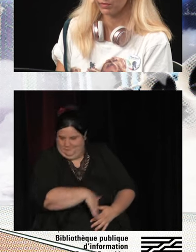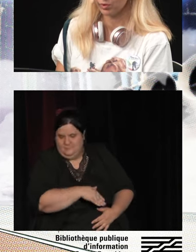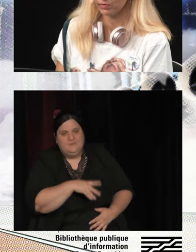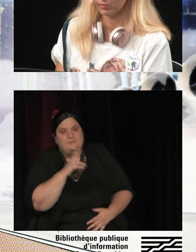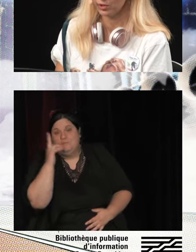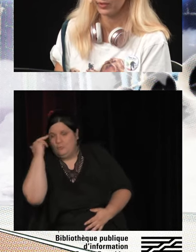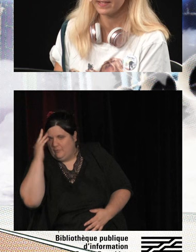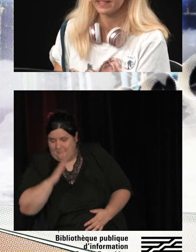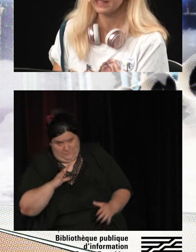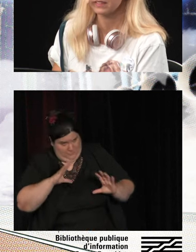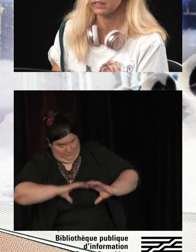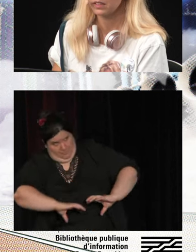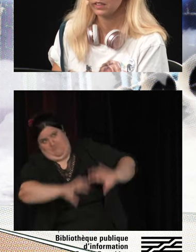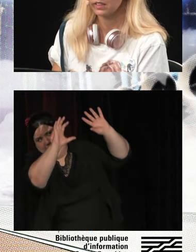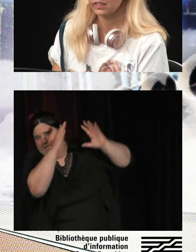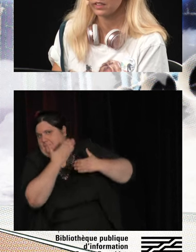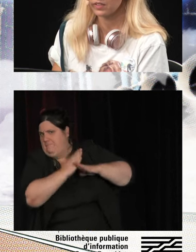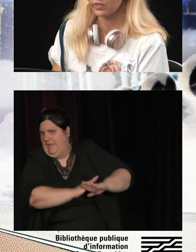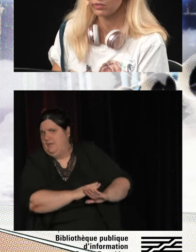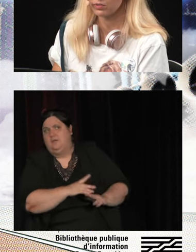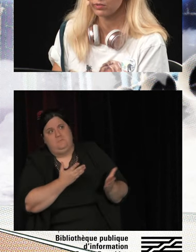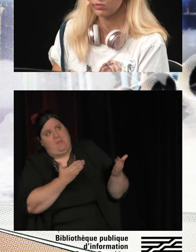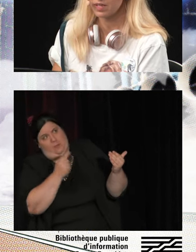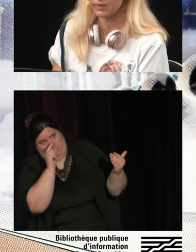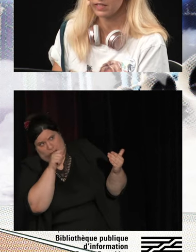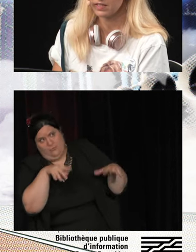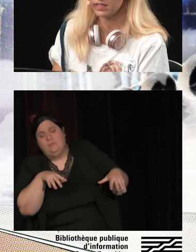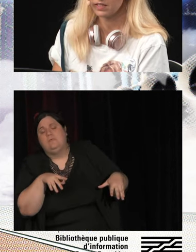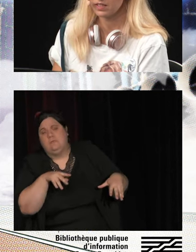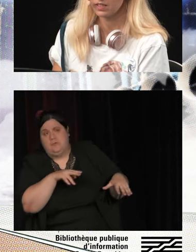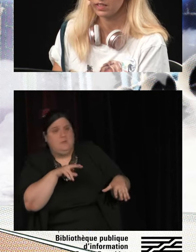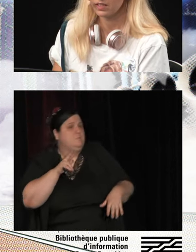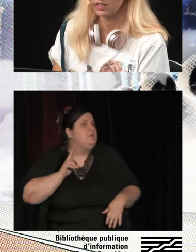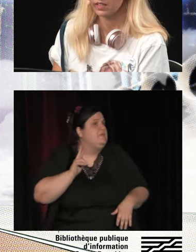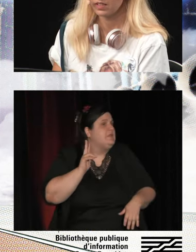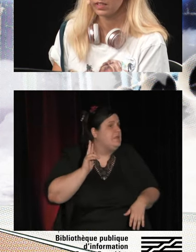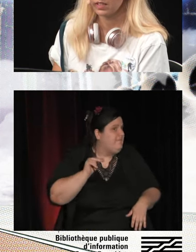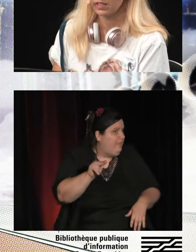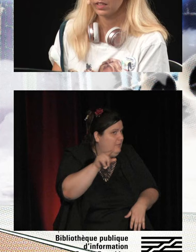Vous pouvez lancer votre bloc dans les airs et l'attendre sous sa place.